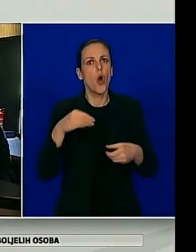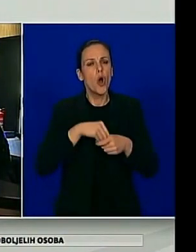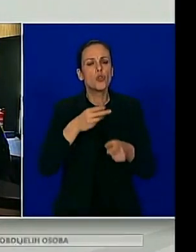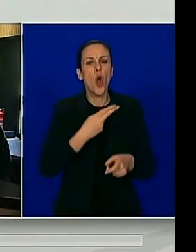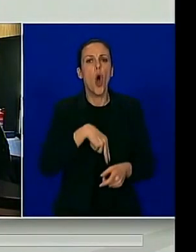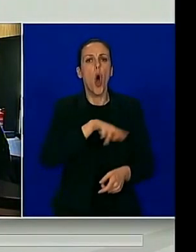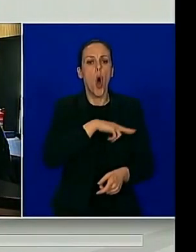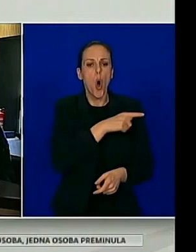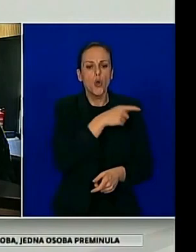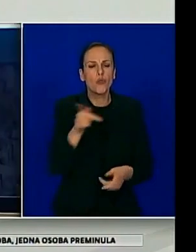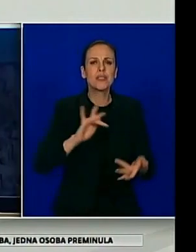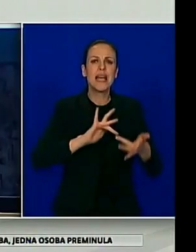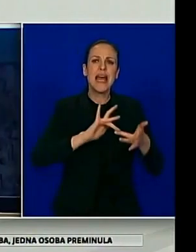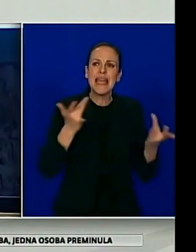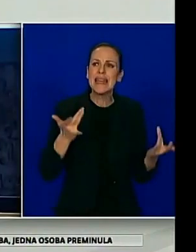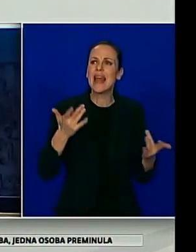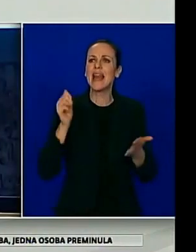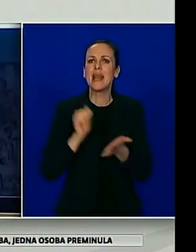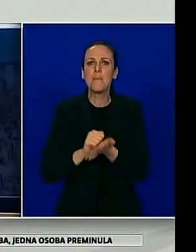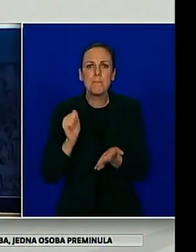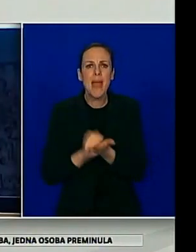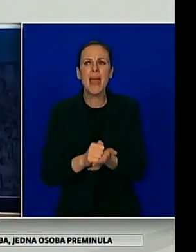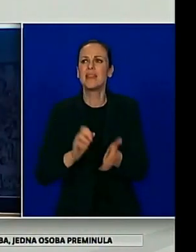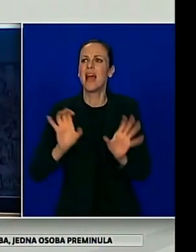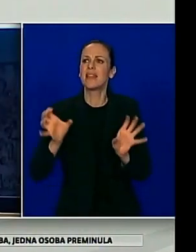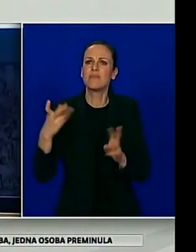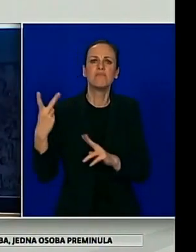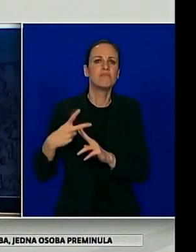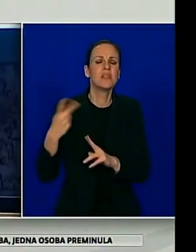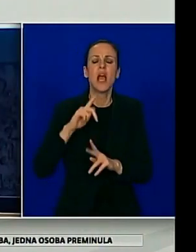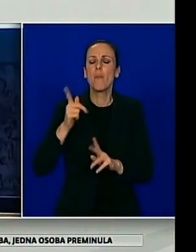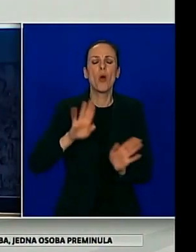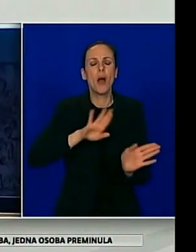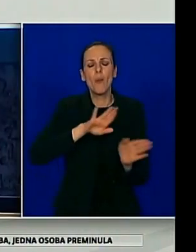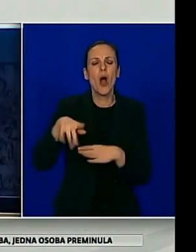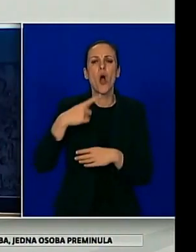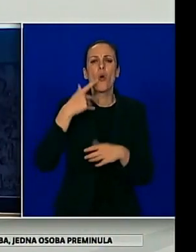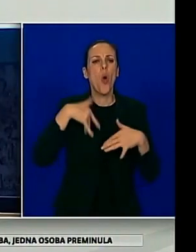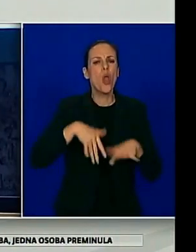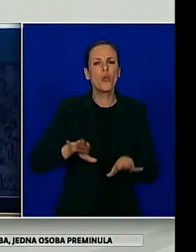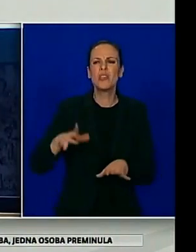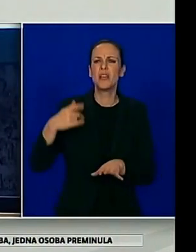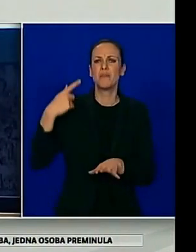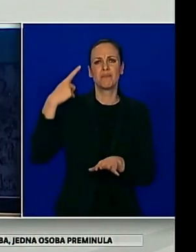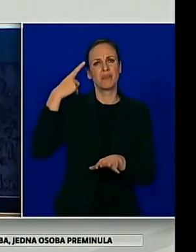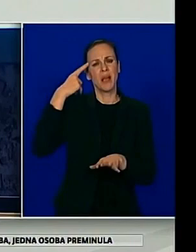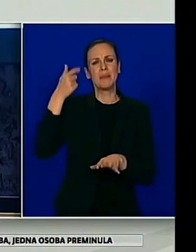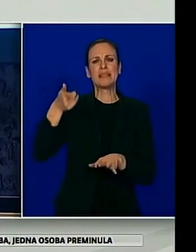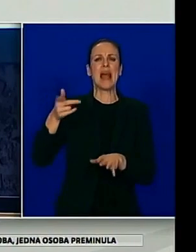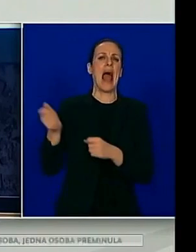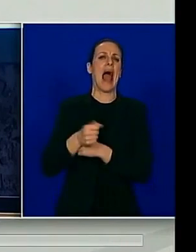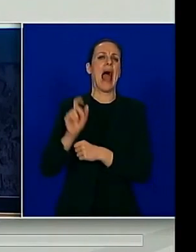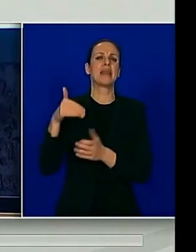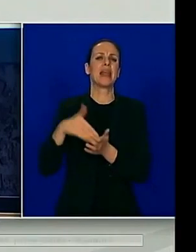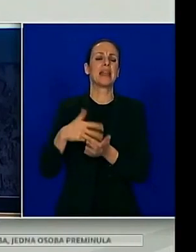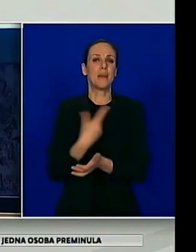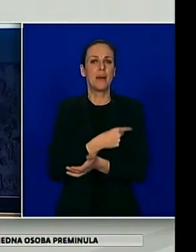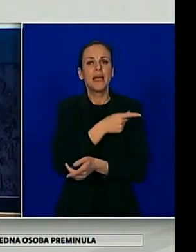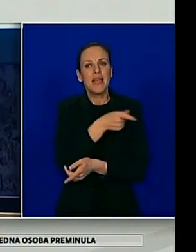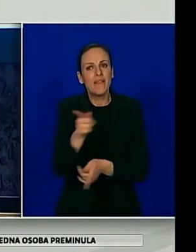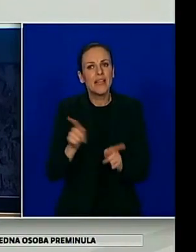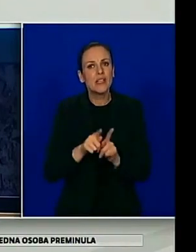medija, internetskog prostora, da otklanjamo te nebuloze koje postoje u eteru i da vaša uređivačka